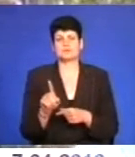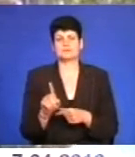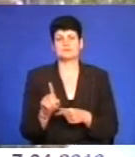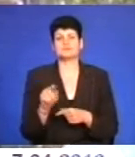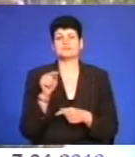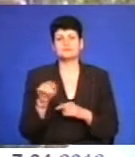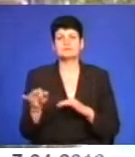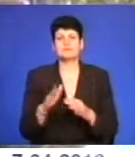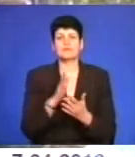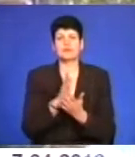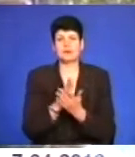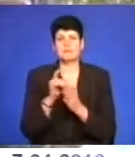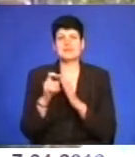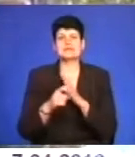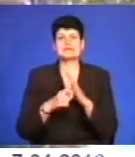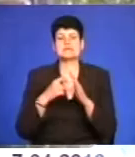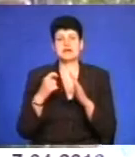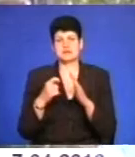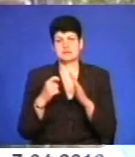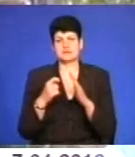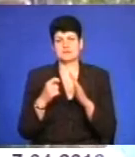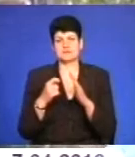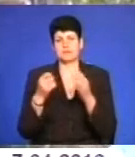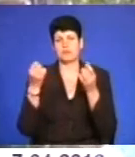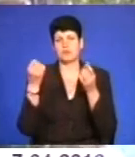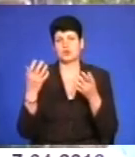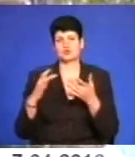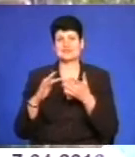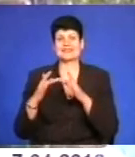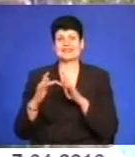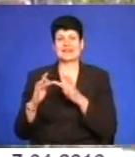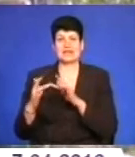така акція відбувається, ми дізналися просто з інтернету.